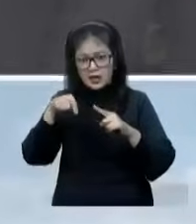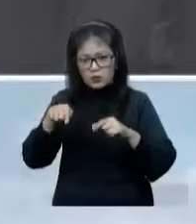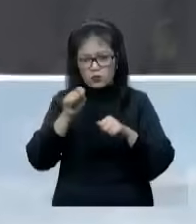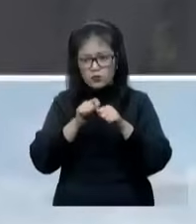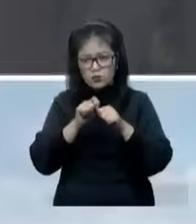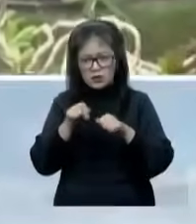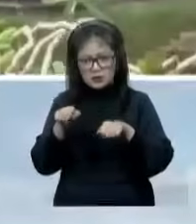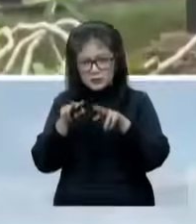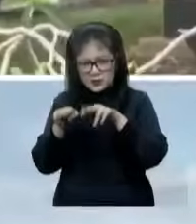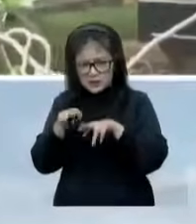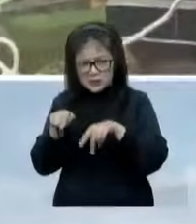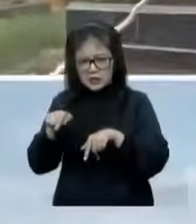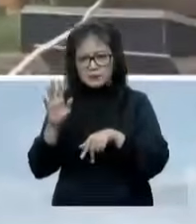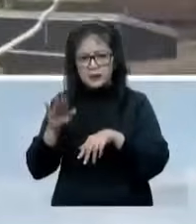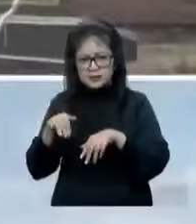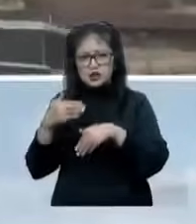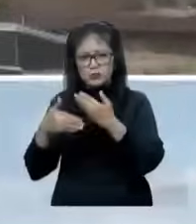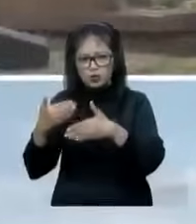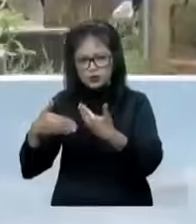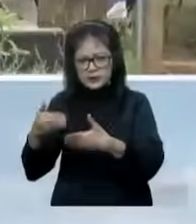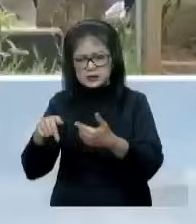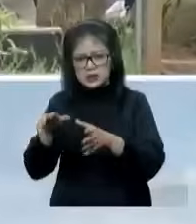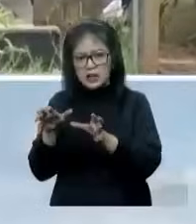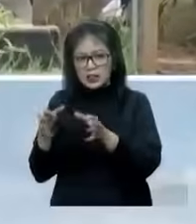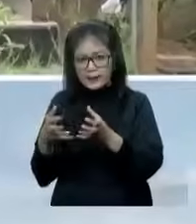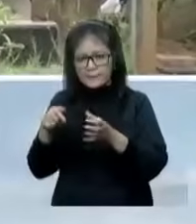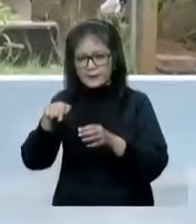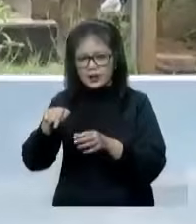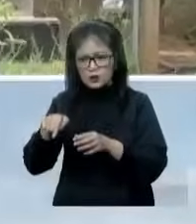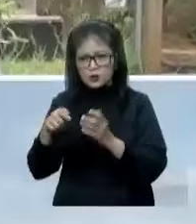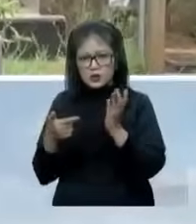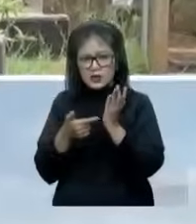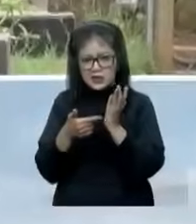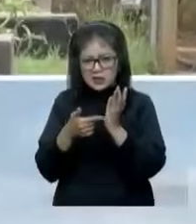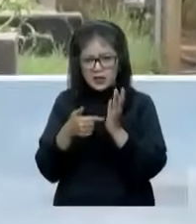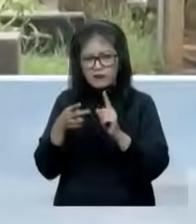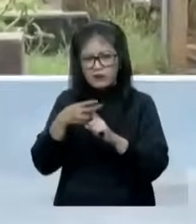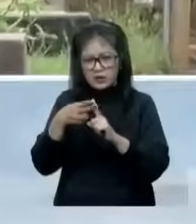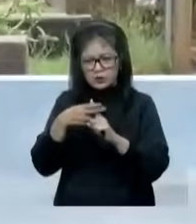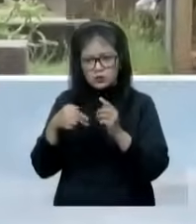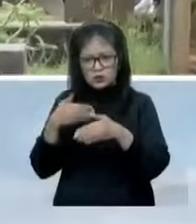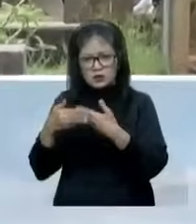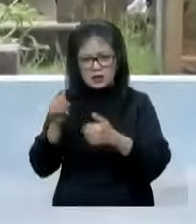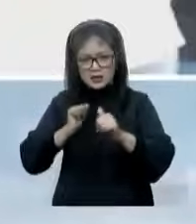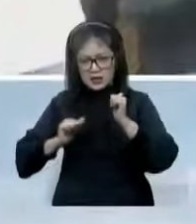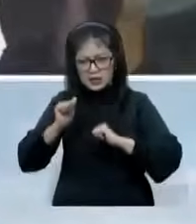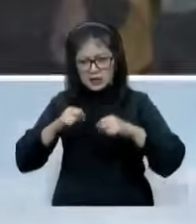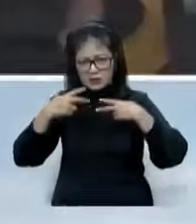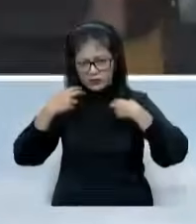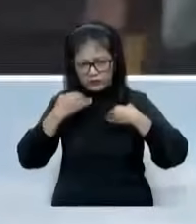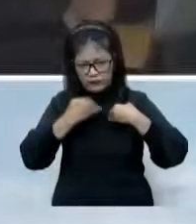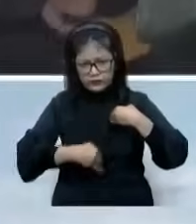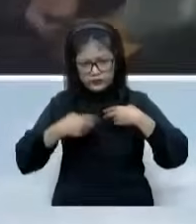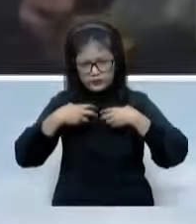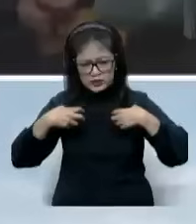atau penelitian barang bukti CCTV oleh tim digital forensik dan juga setelah kegiatan eksumasi beberapa waktu yang lalu